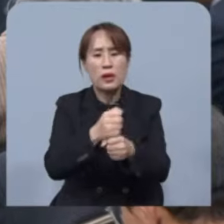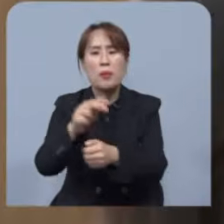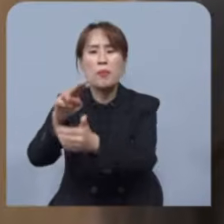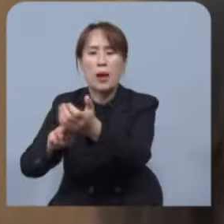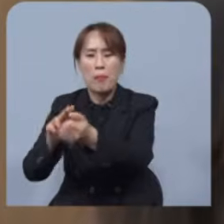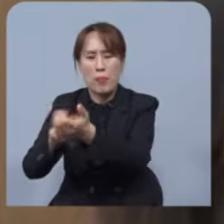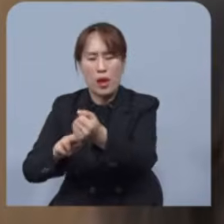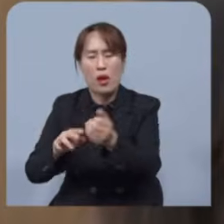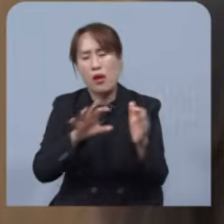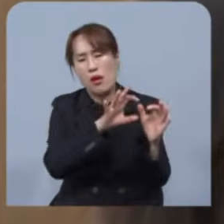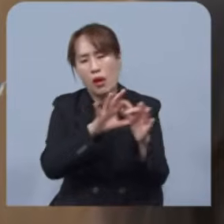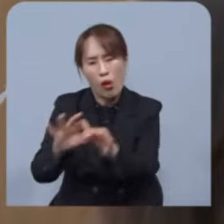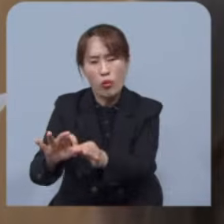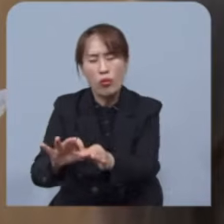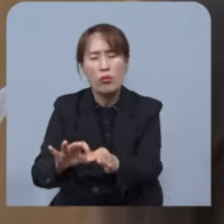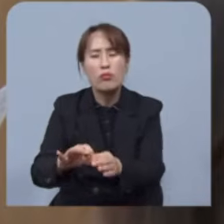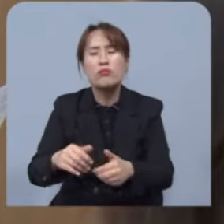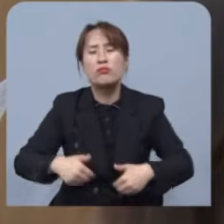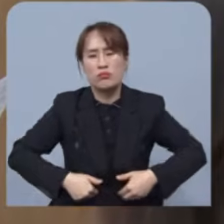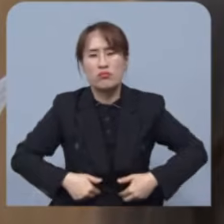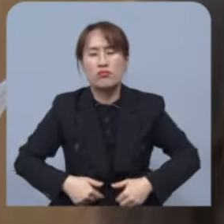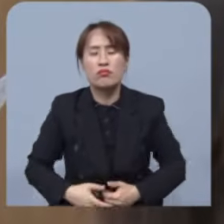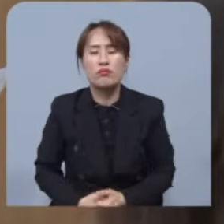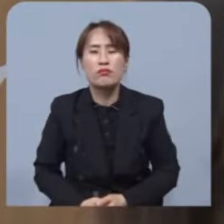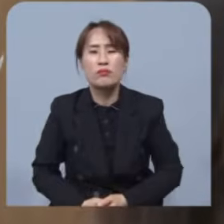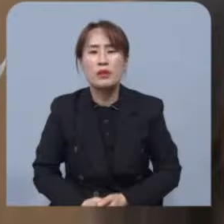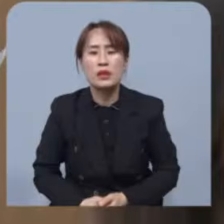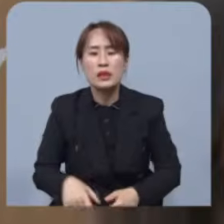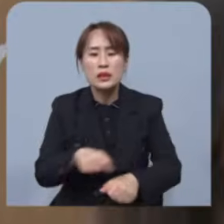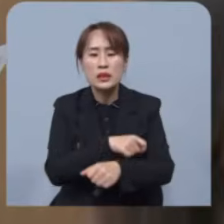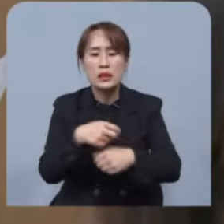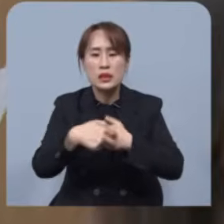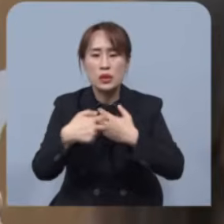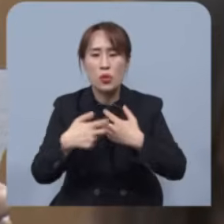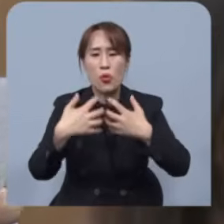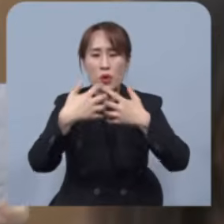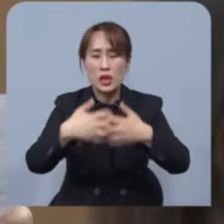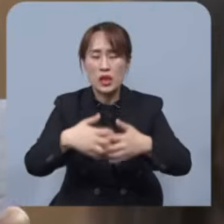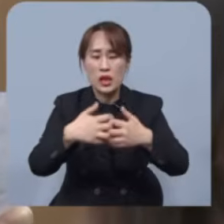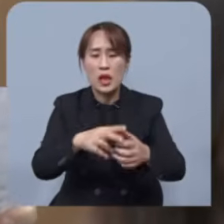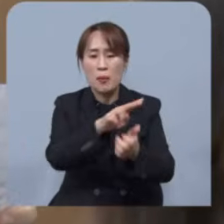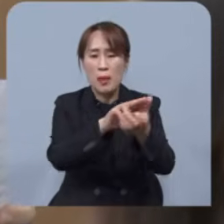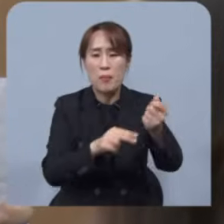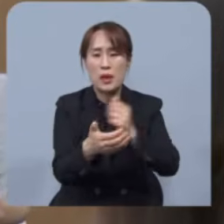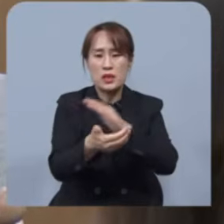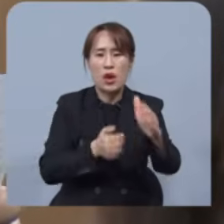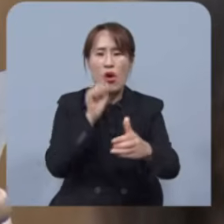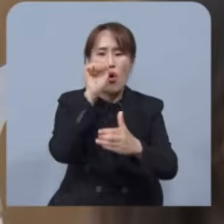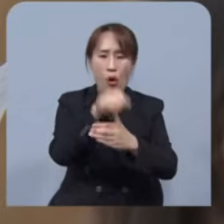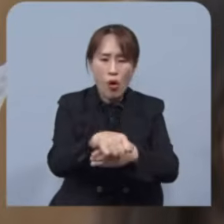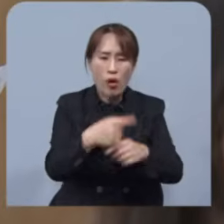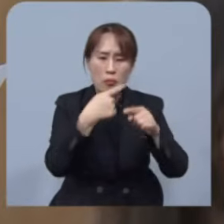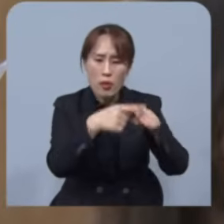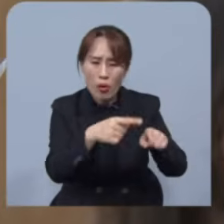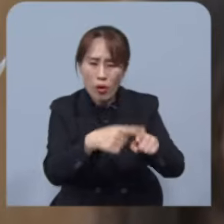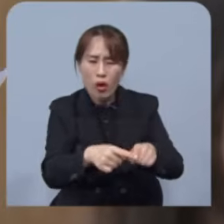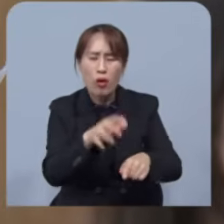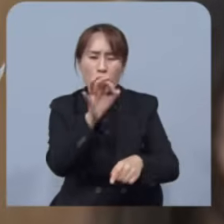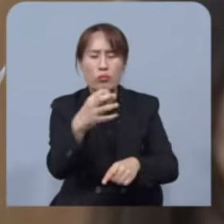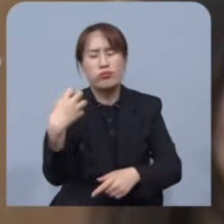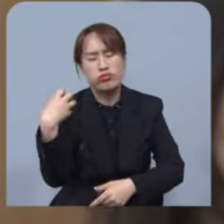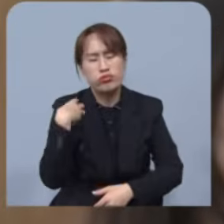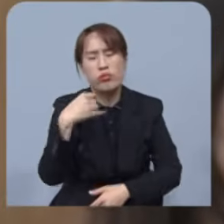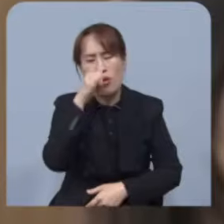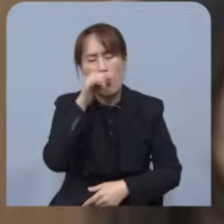판매하는 단계까지 더 많이 이어져야 한다고 생각합니다. 특히 의료기기는 판매 전에 인허가와 임상시험이라는 비용의 큰